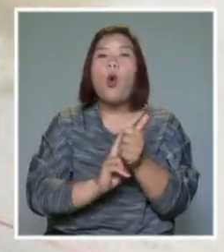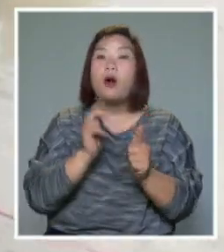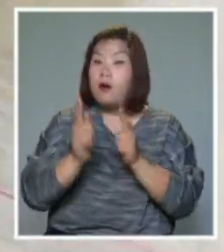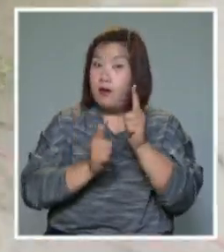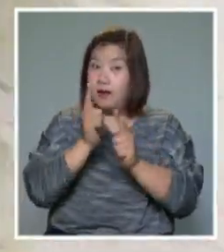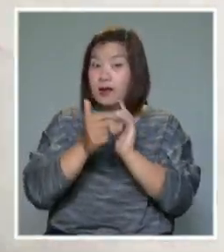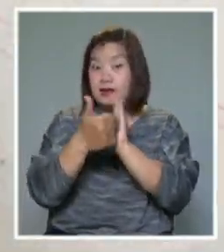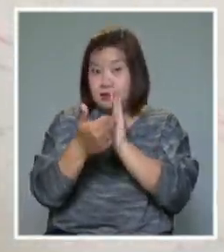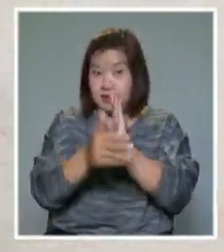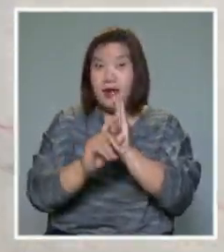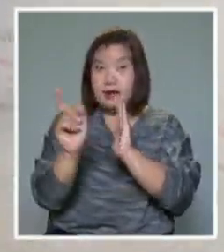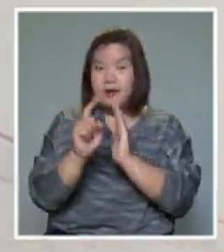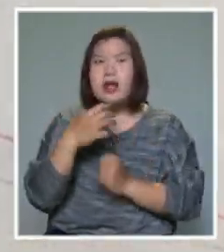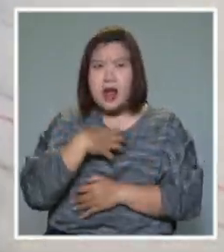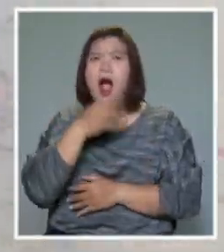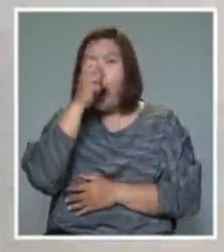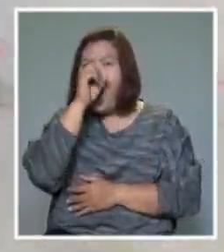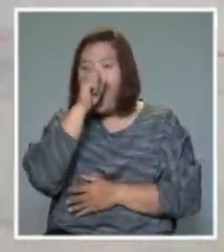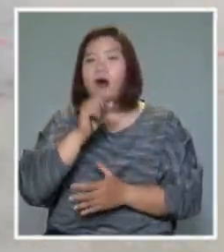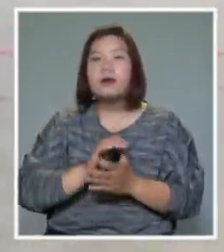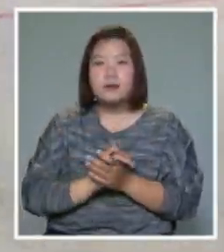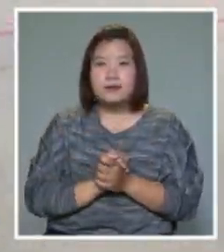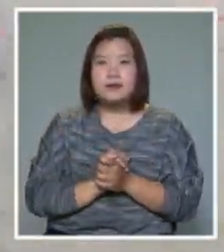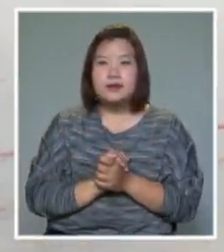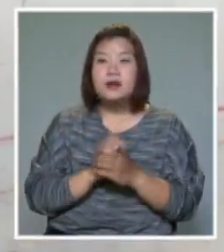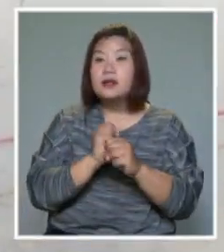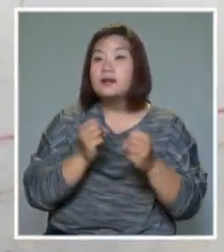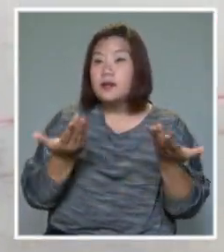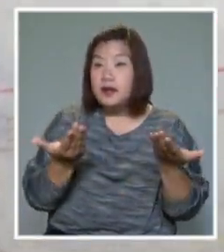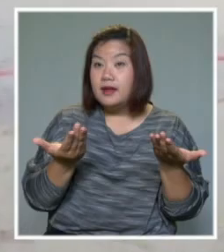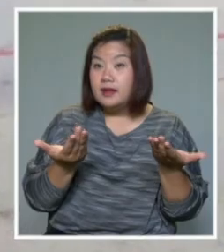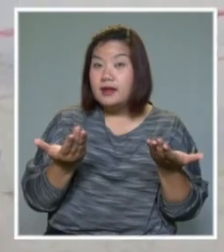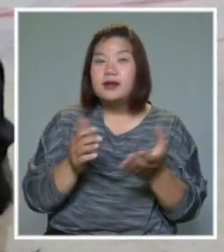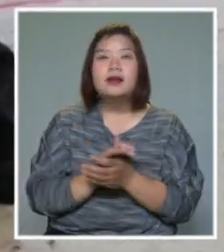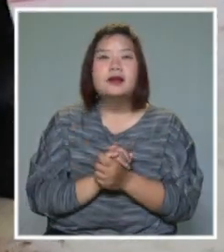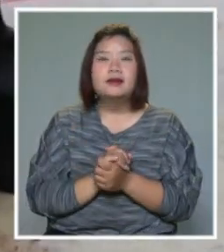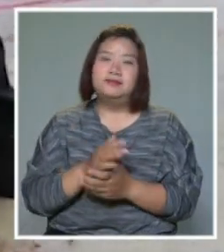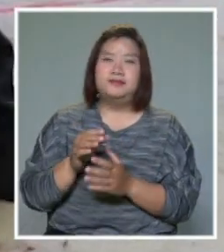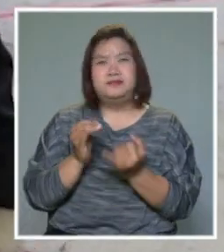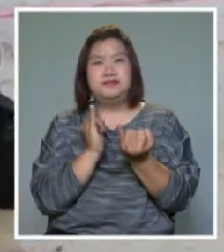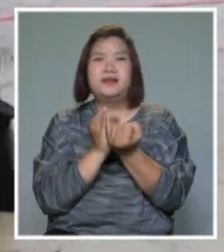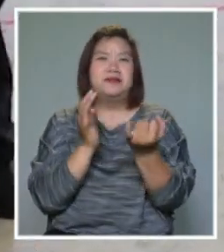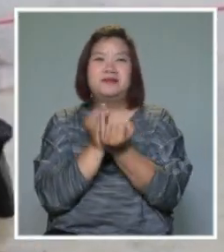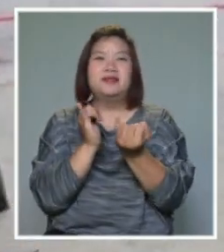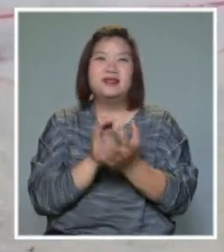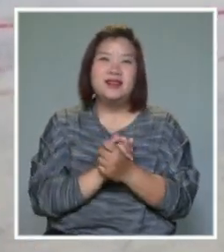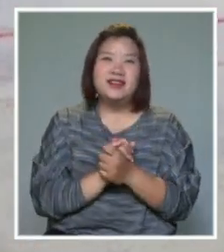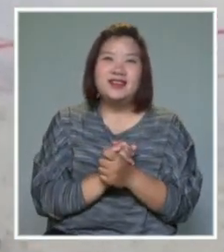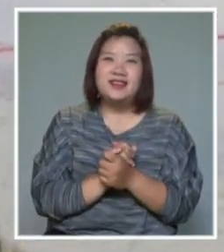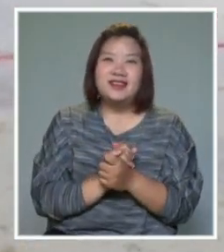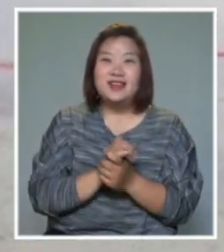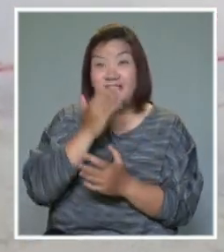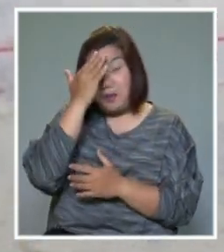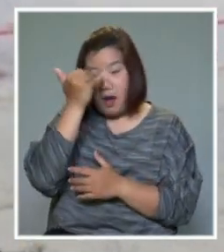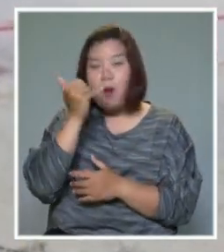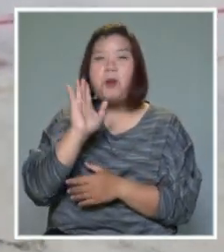หวัดเลยอยากลองดำดูบ้างแต่ดูท่าทางท่านจะติดขัดๆเนื่องจากว่าท่านโดนลน